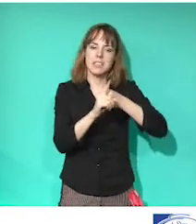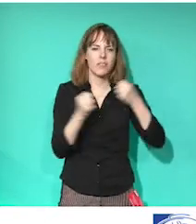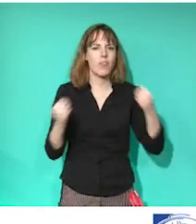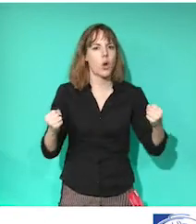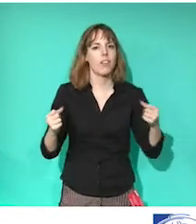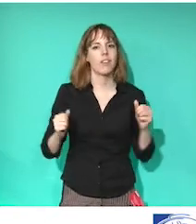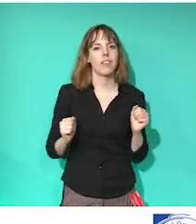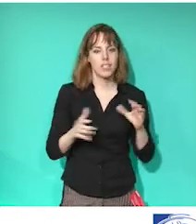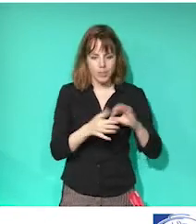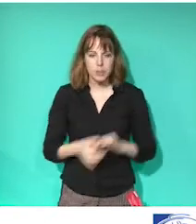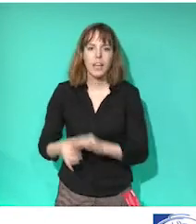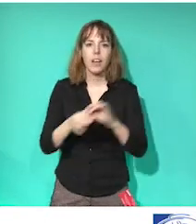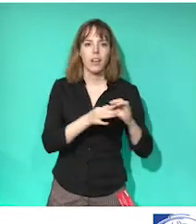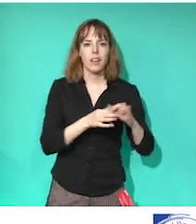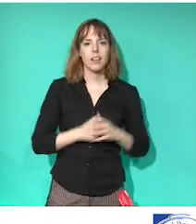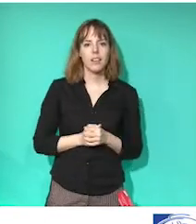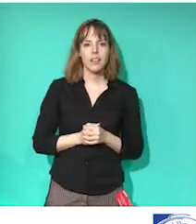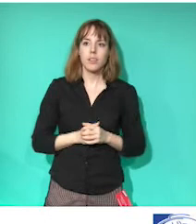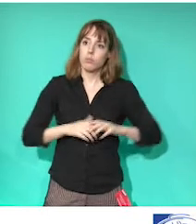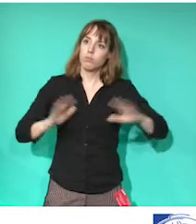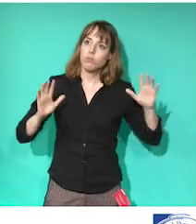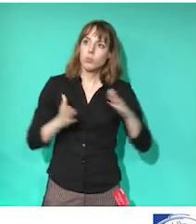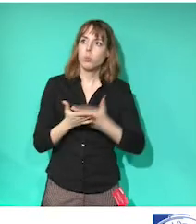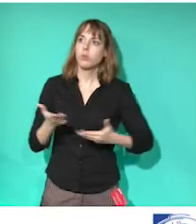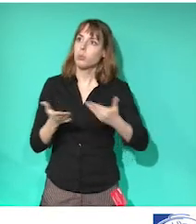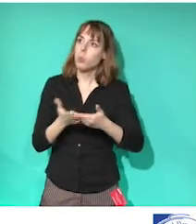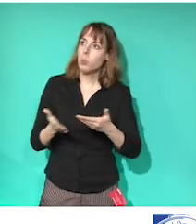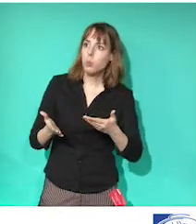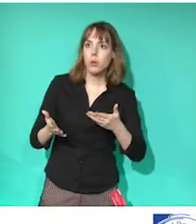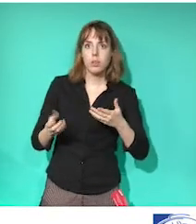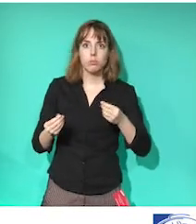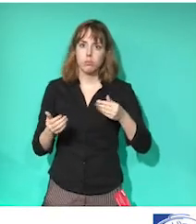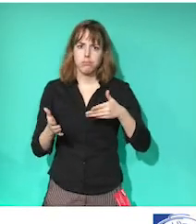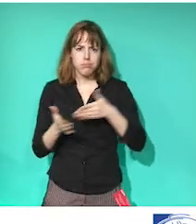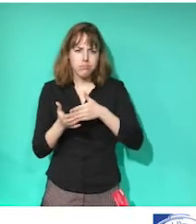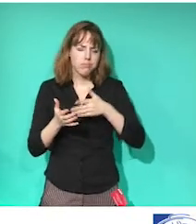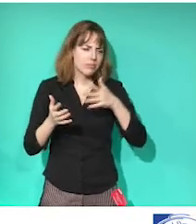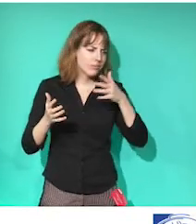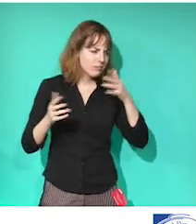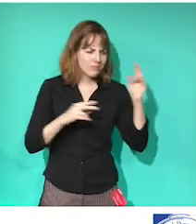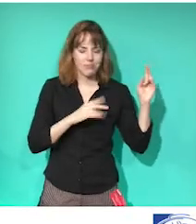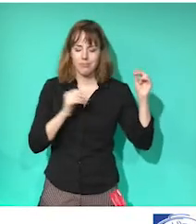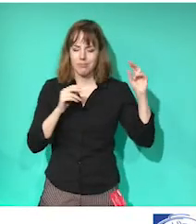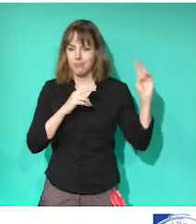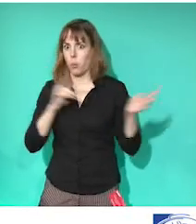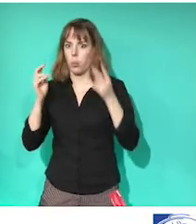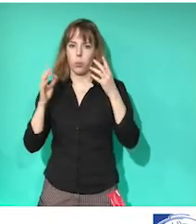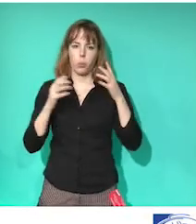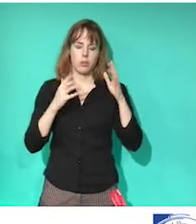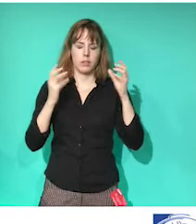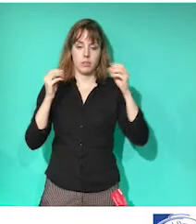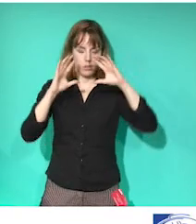solidaire, qui soit capable, en toutes circonstances, face à tous les vents, toutes les tempêtes, de